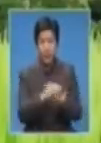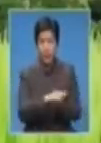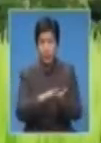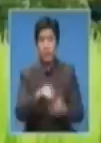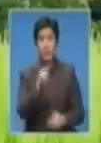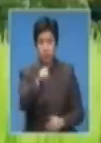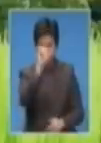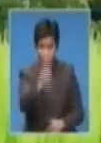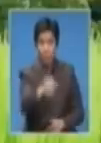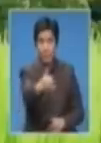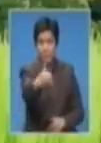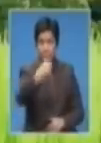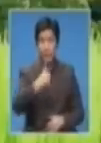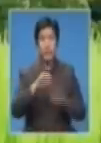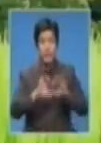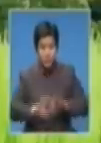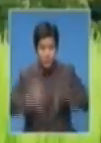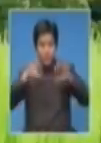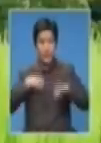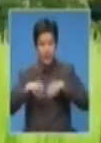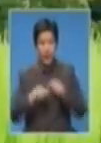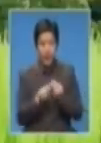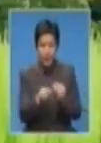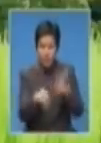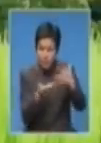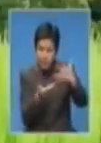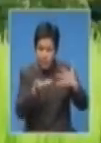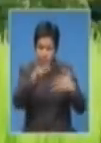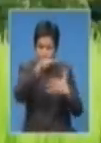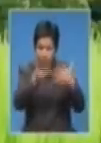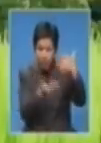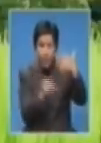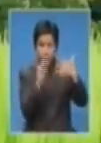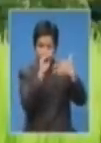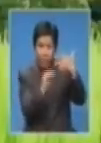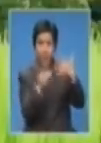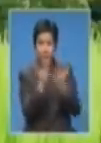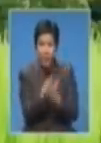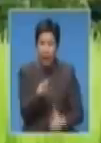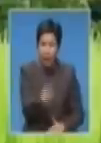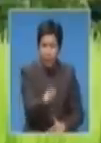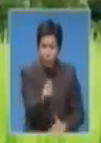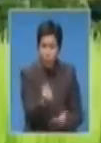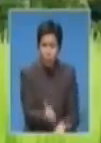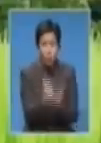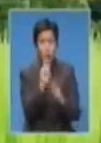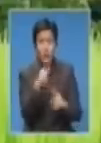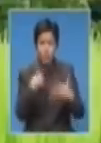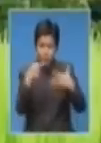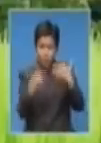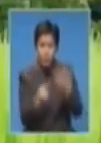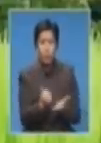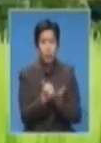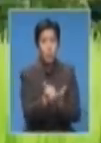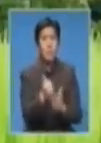ข้ามาหารัฐนะครับรัฐก็จะไปจัดระเบียบให้ท่านว่าท่านอยู่ในเกณฑ์ไหนเกณฑ์ไหนมันควรจะเป็นวงเงินเท่าไหร่มันควรจะช่วยเหลืออะไรบ้างเหล่านี้นะครับเป็นเรื่อง